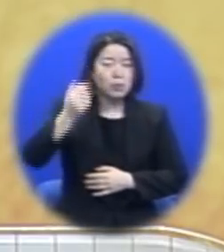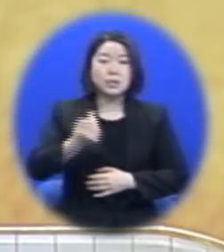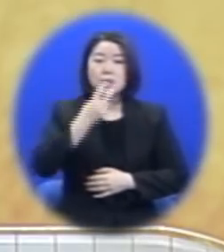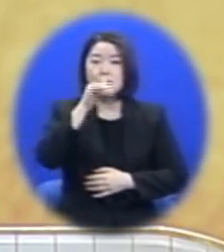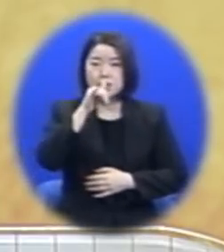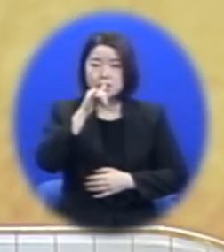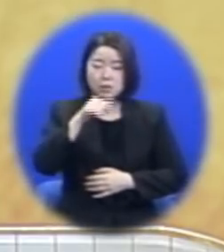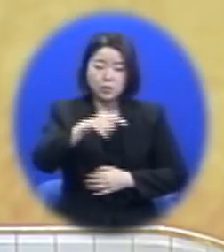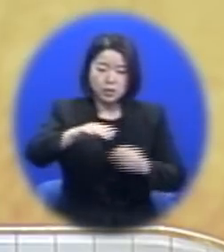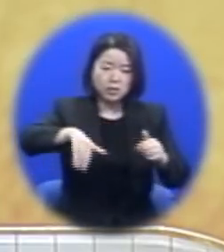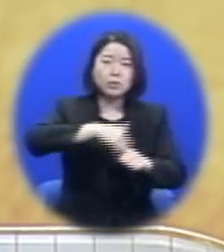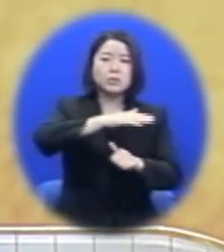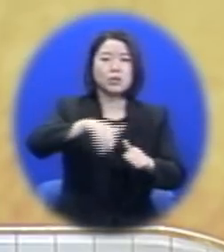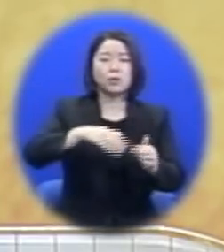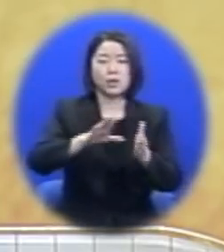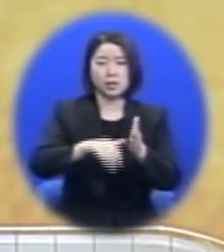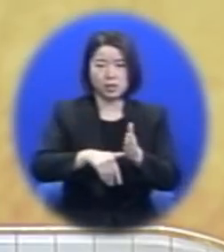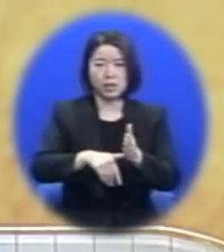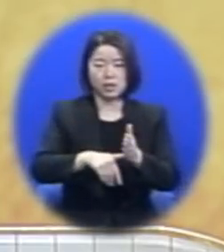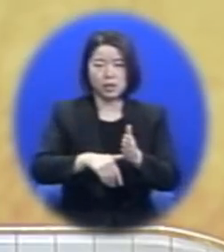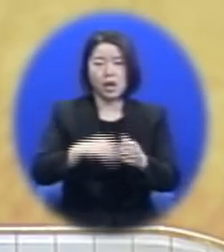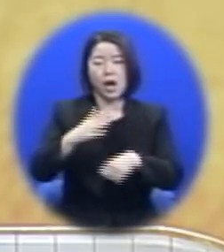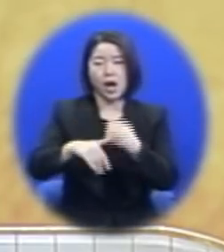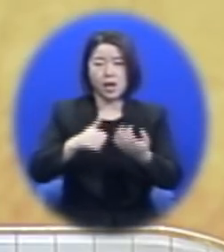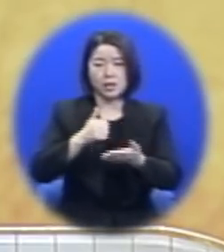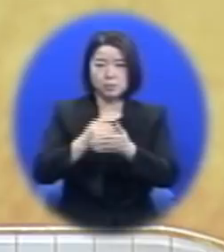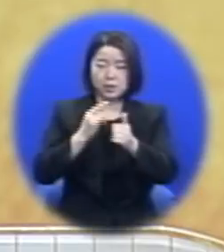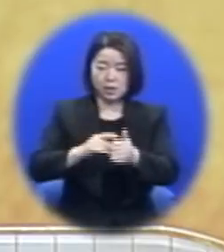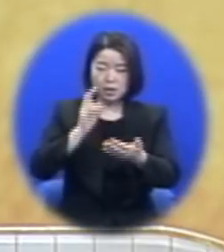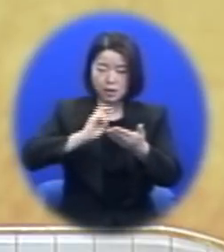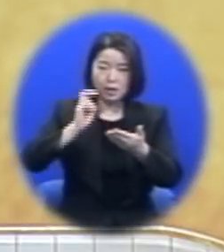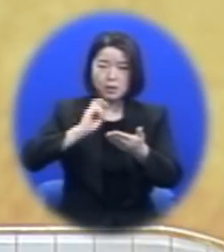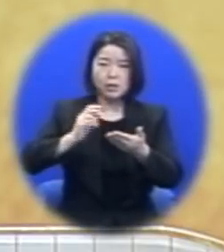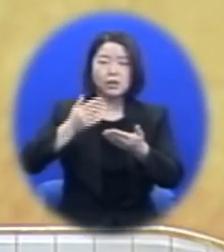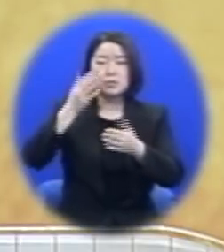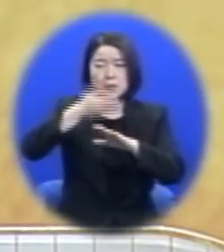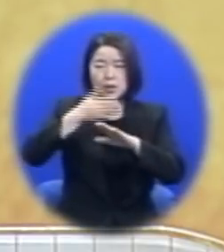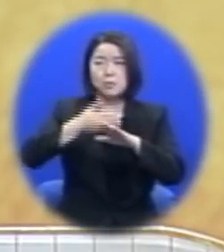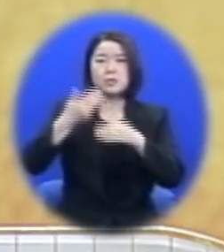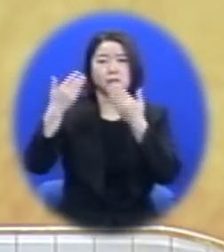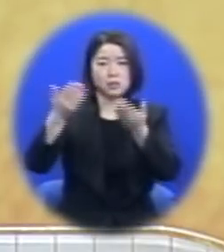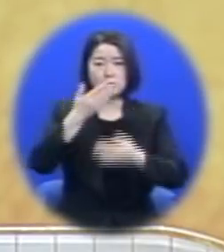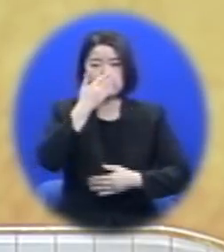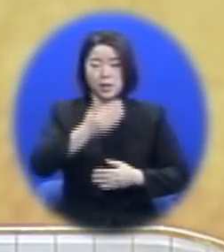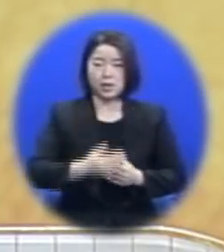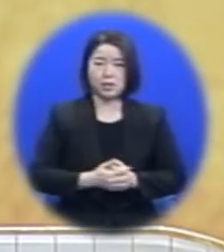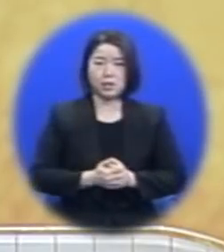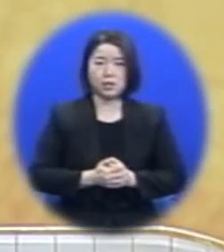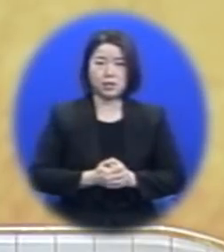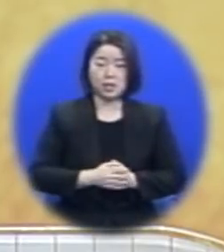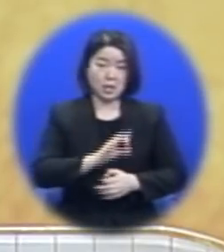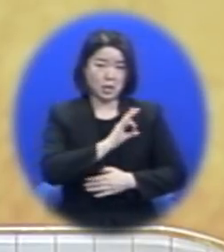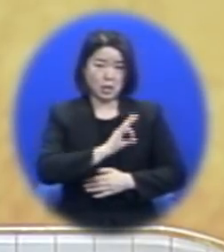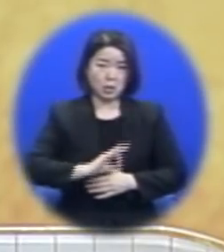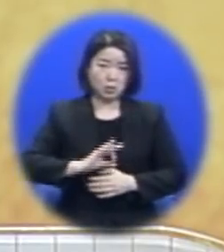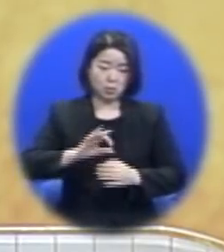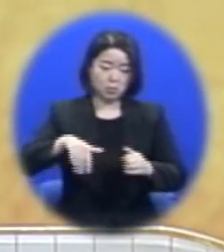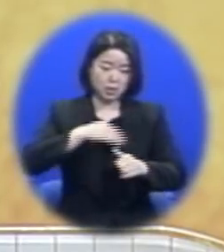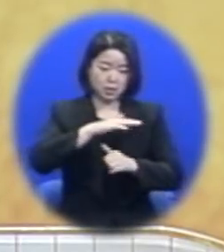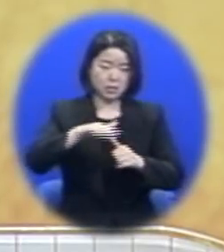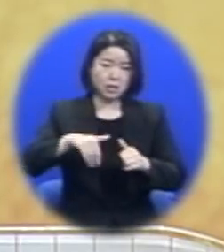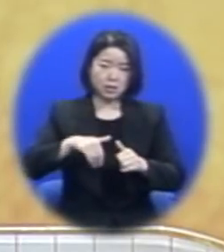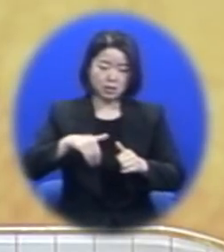이런 상황에서 그 상황에서도 하나님께 감사했던 거죠. 욥의 상태가 더 안 좋아집니다.